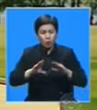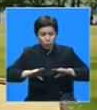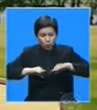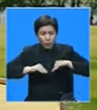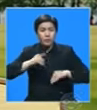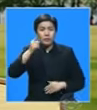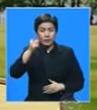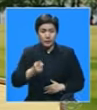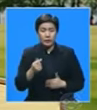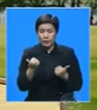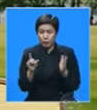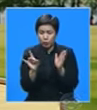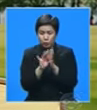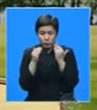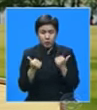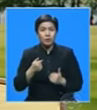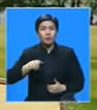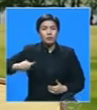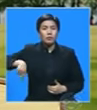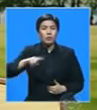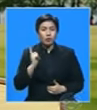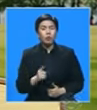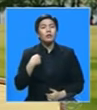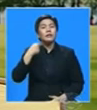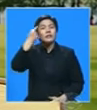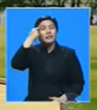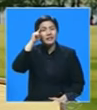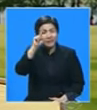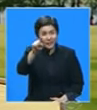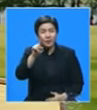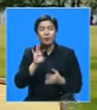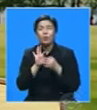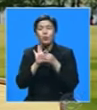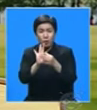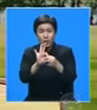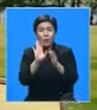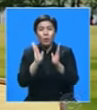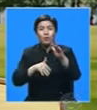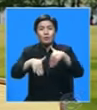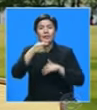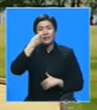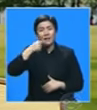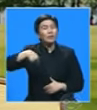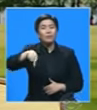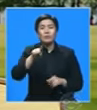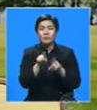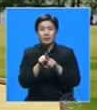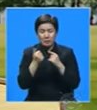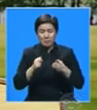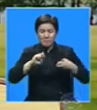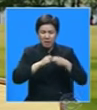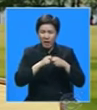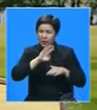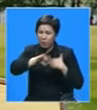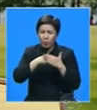จริงนะครับสุดท้ายนั้นพวกเราทุกคนก็คงต้องกล่าวคำว่าคิดถึงนะครับแล้วก็ห่วงใยประชาชนทุกคนเหมือนเดิมเพราะปัญหาทุกอย่างยังแก้ไข